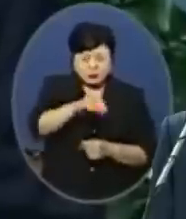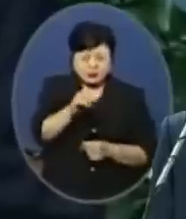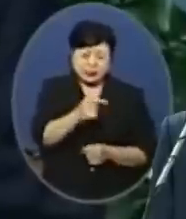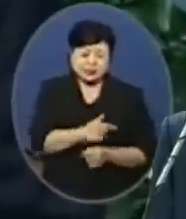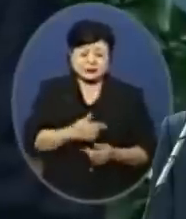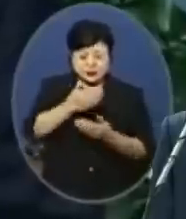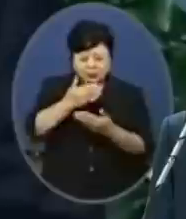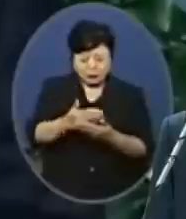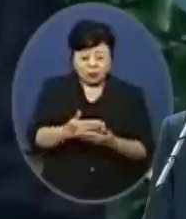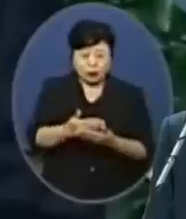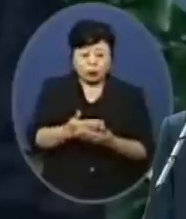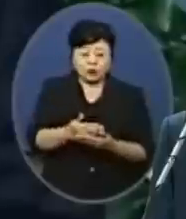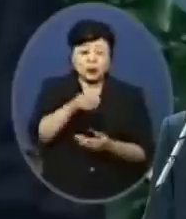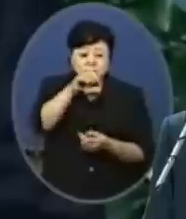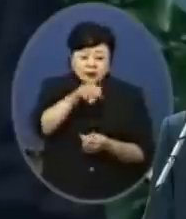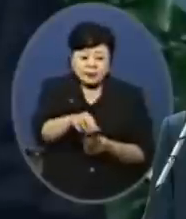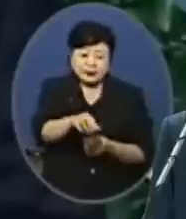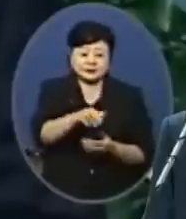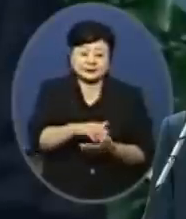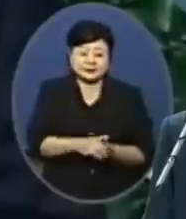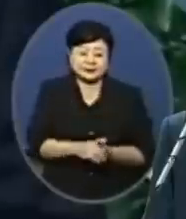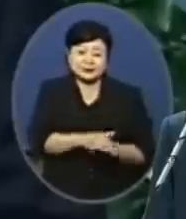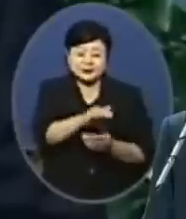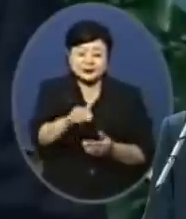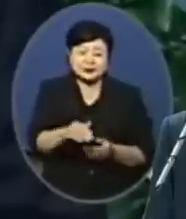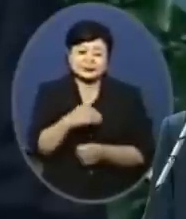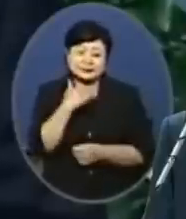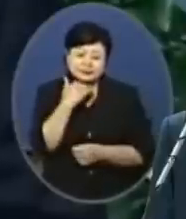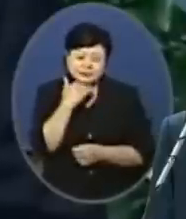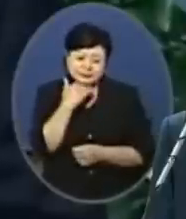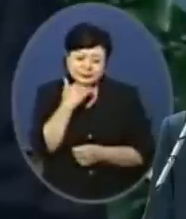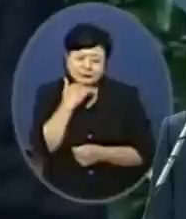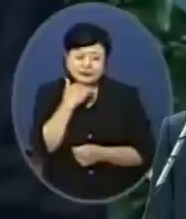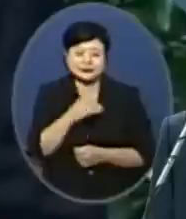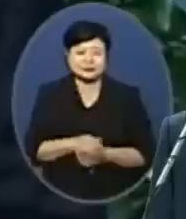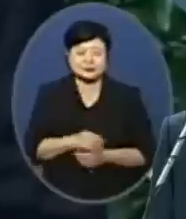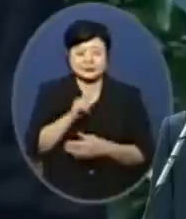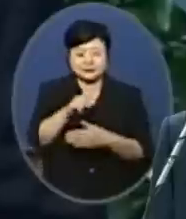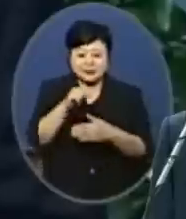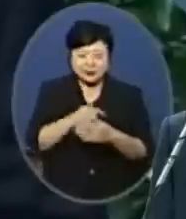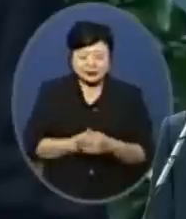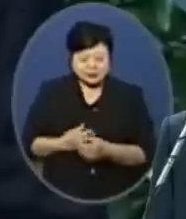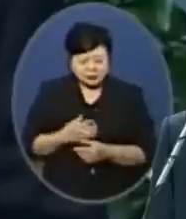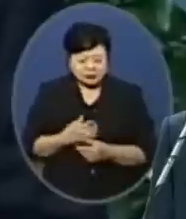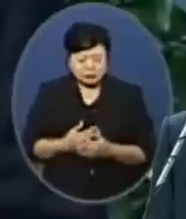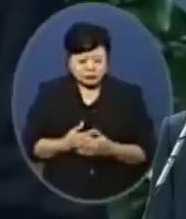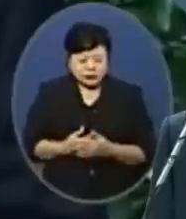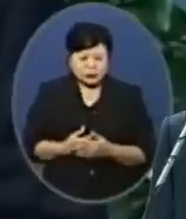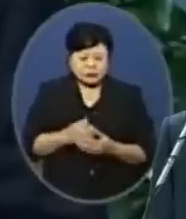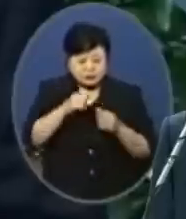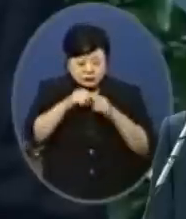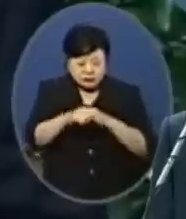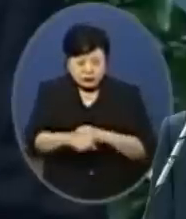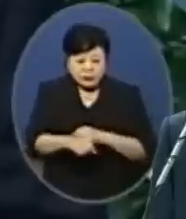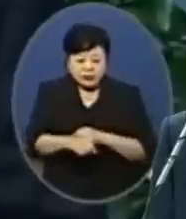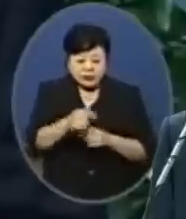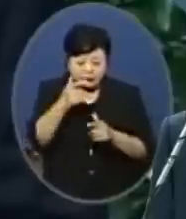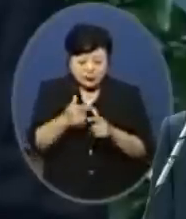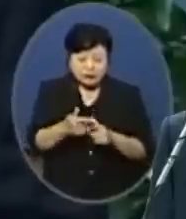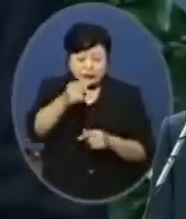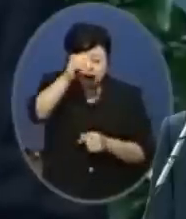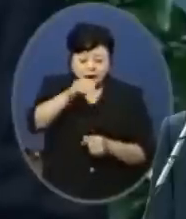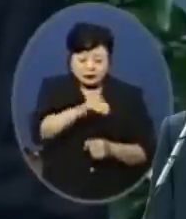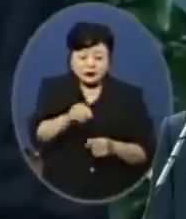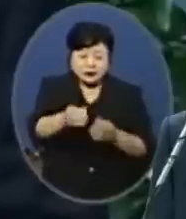속에 받아들이고 그 앞에서 우리가 기다리면 마음의 염려, 근심, 불안, 초조, 절망이 예수님의